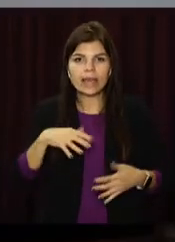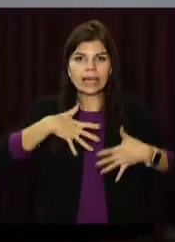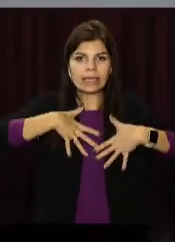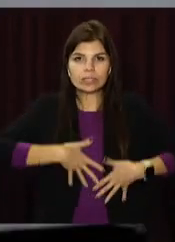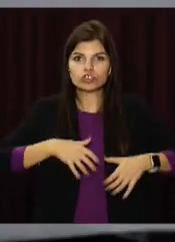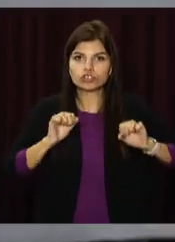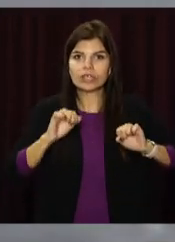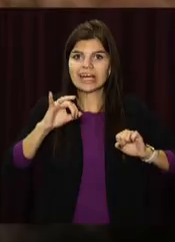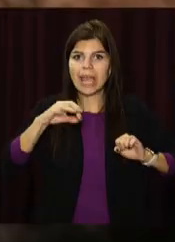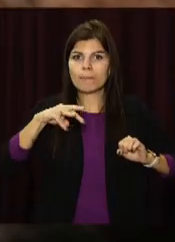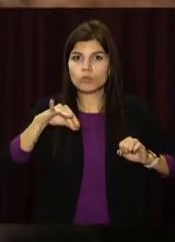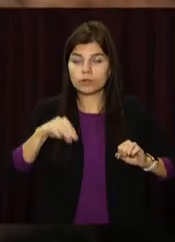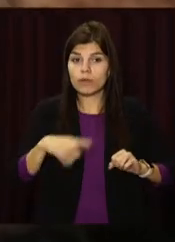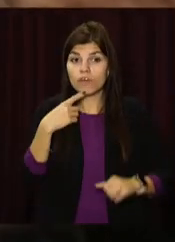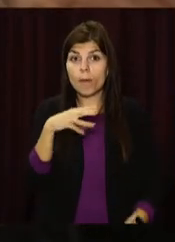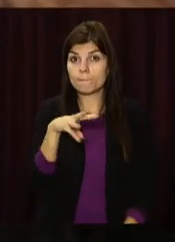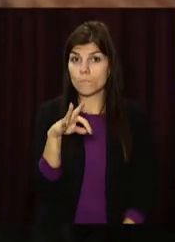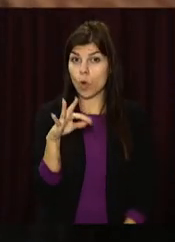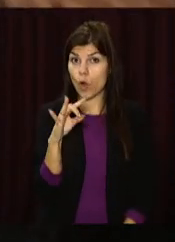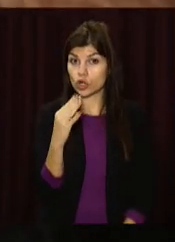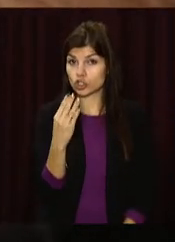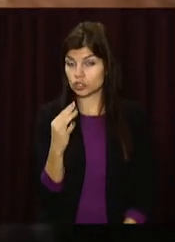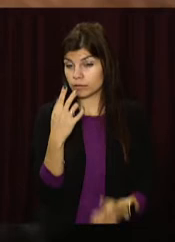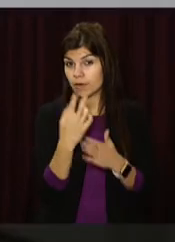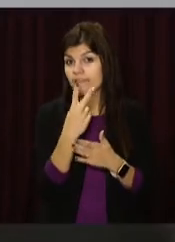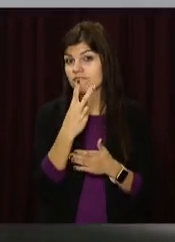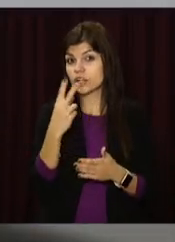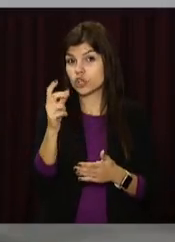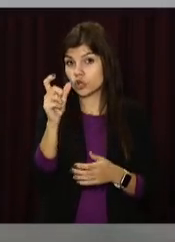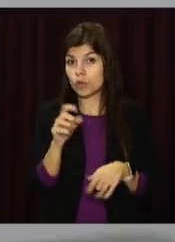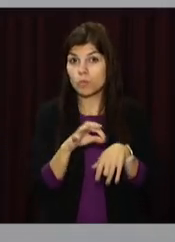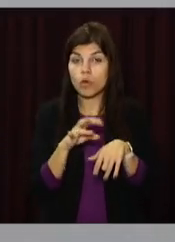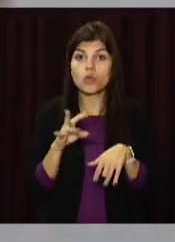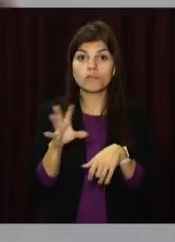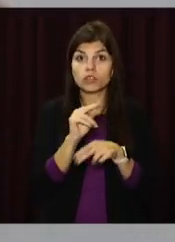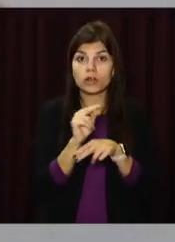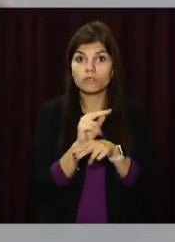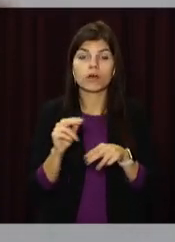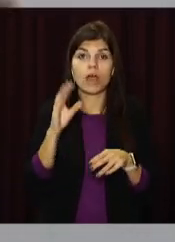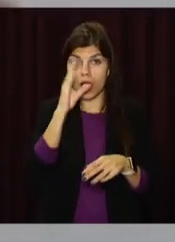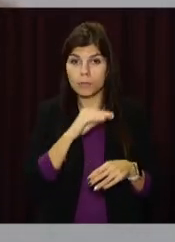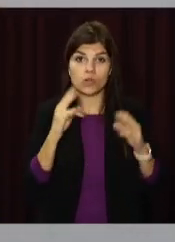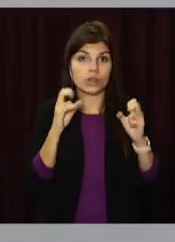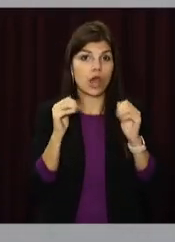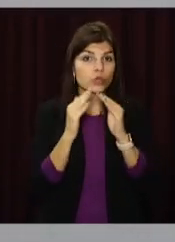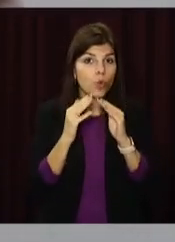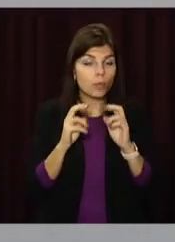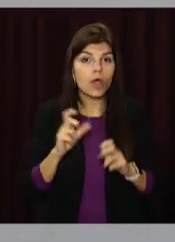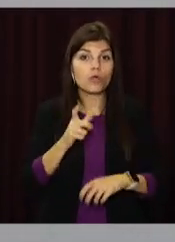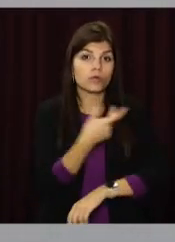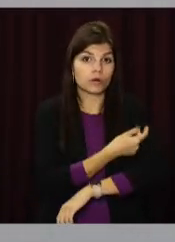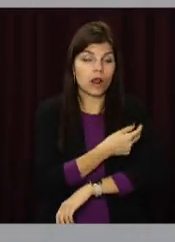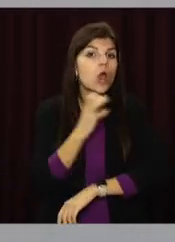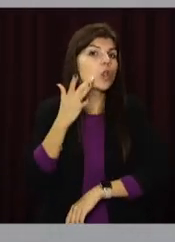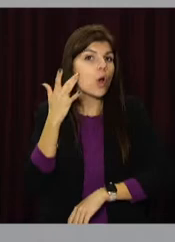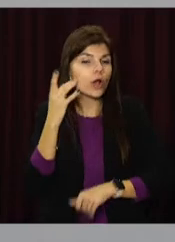його словами, нині в Морщині заражені коронавірусом 22 людини, але всі лікуються амбулаторно. Щеплені городяни хворіють в